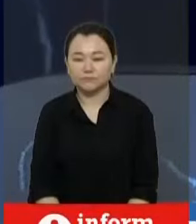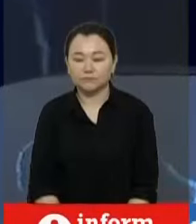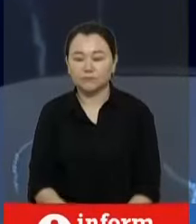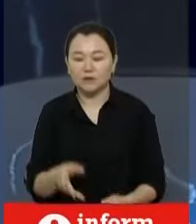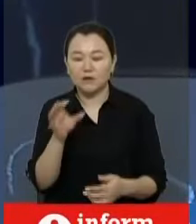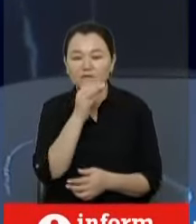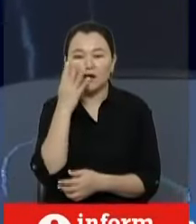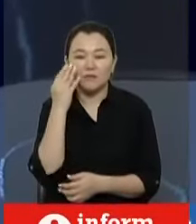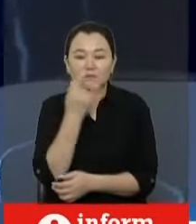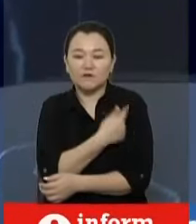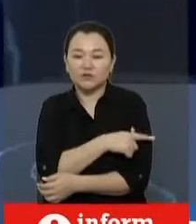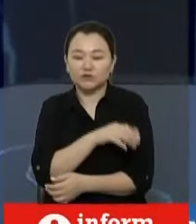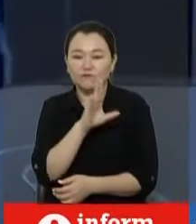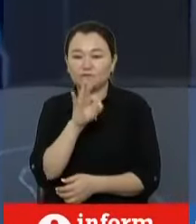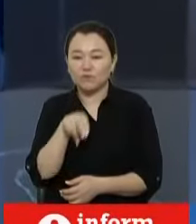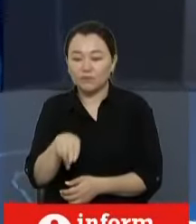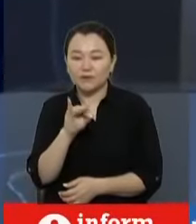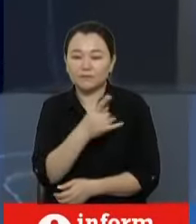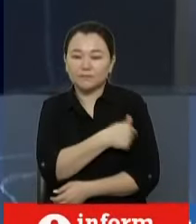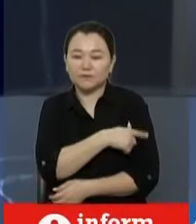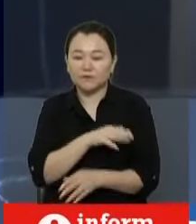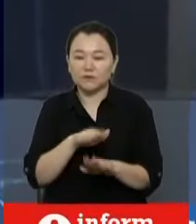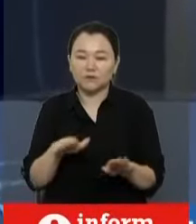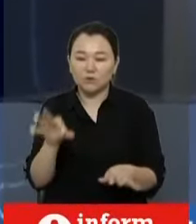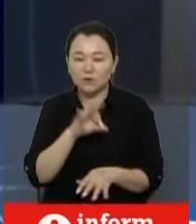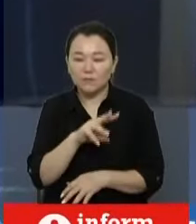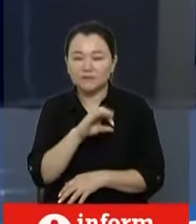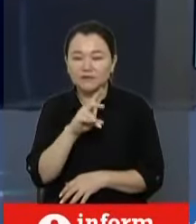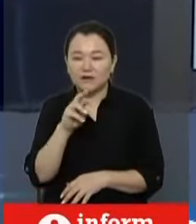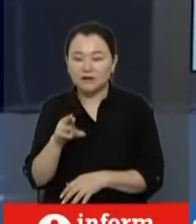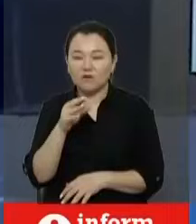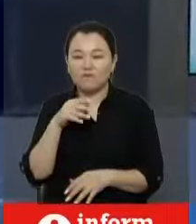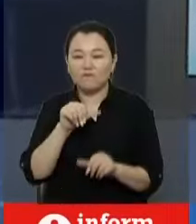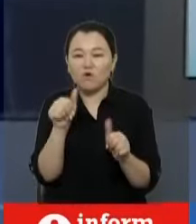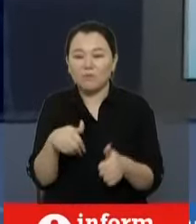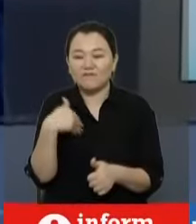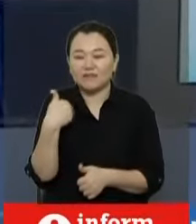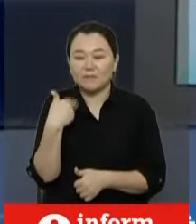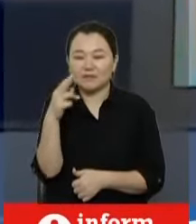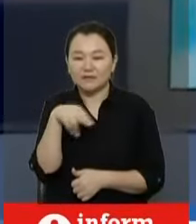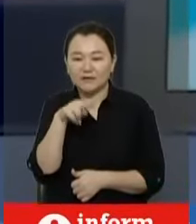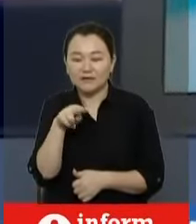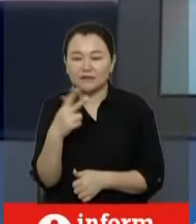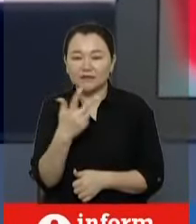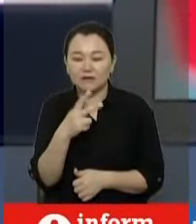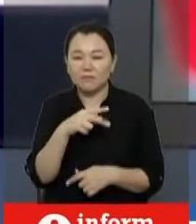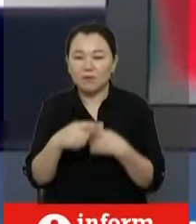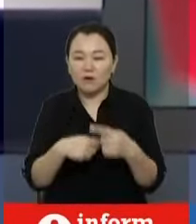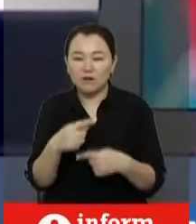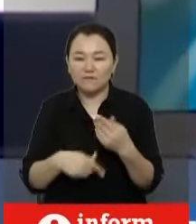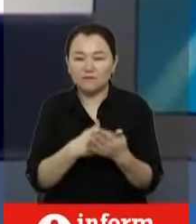В Алматы врачи общей практики и педиатры обсудили мицеллярные формы витамина D. По словам экспертов, третье поколение имеет